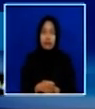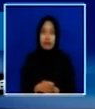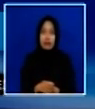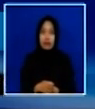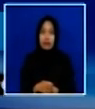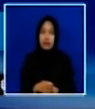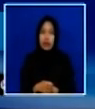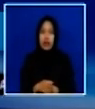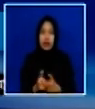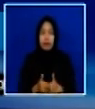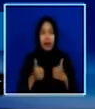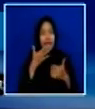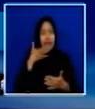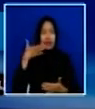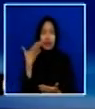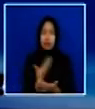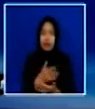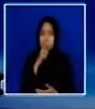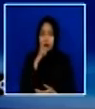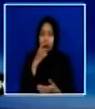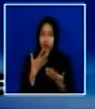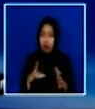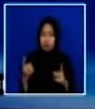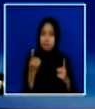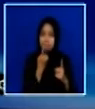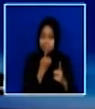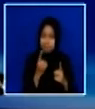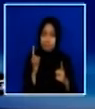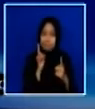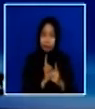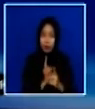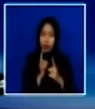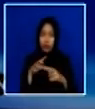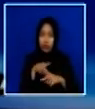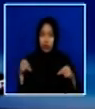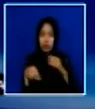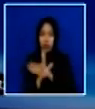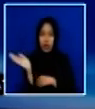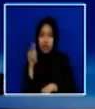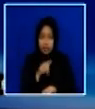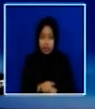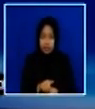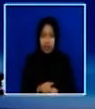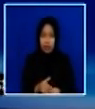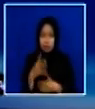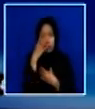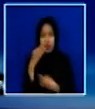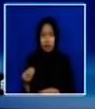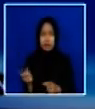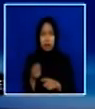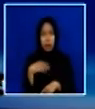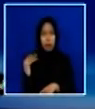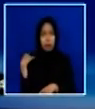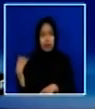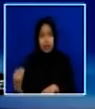ya Baik Pak Muzakir Terima kasih banyak sudah bergabung bersama Jawa Timur hari ini semoga kita berharap dengan upaya yang dilakukan oleh